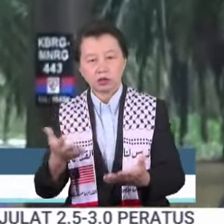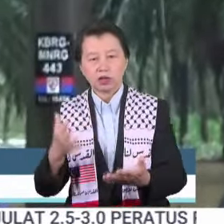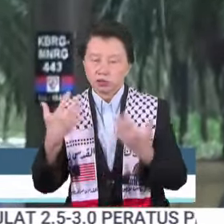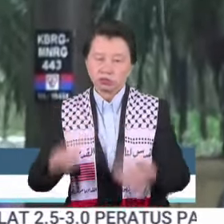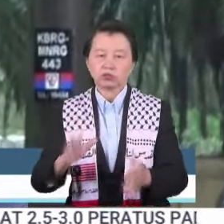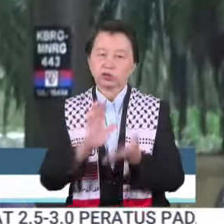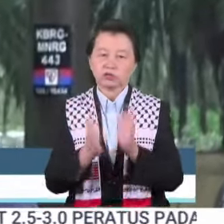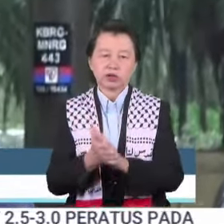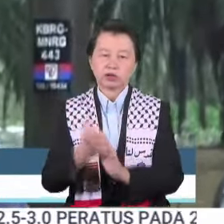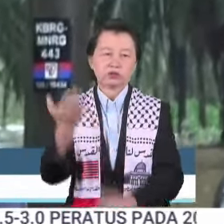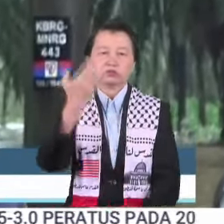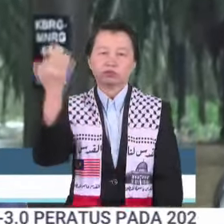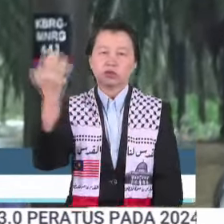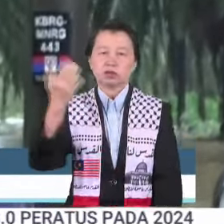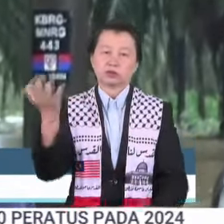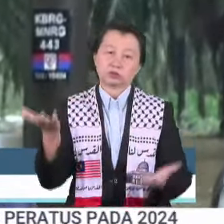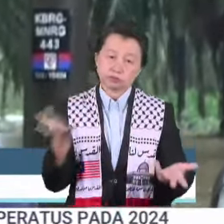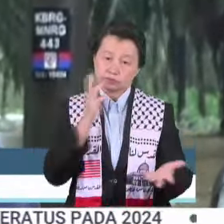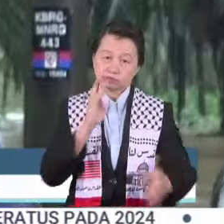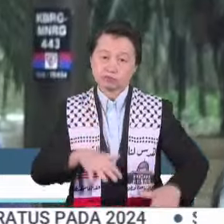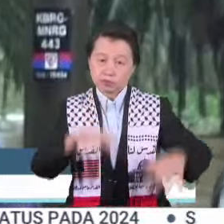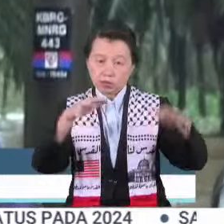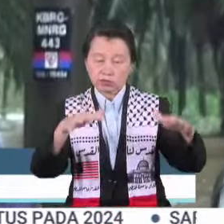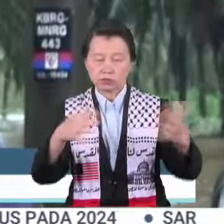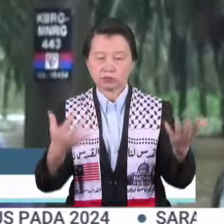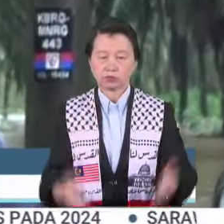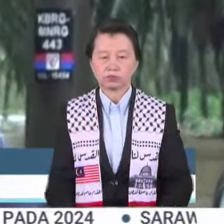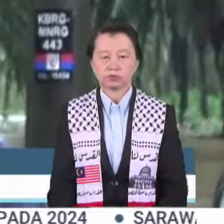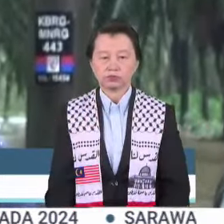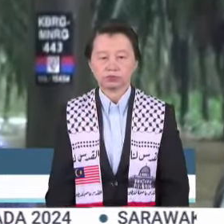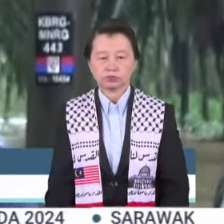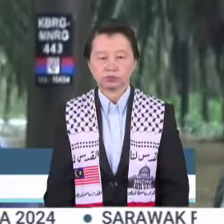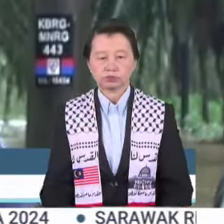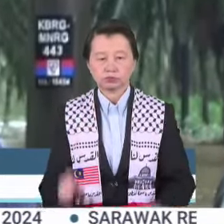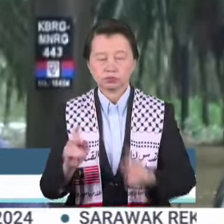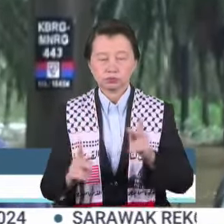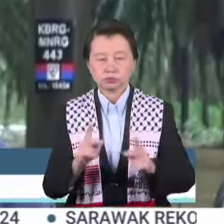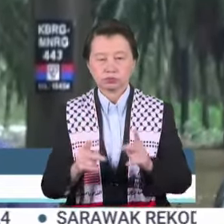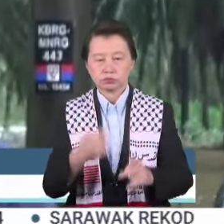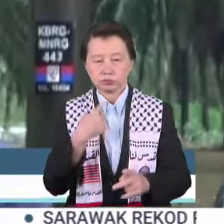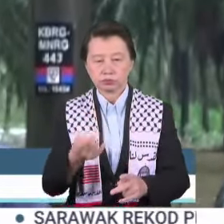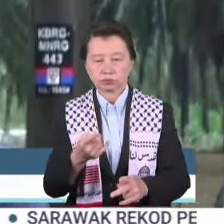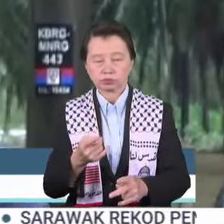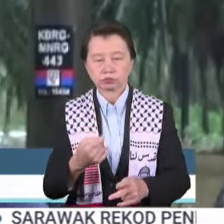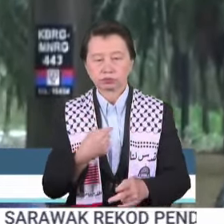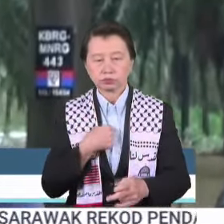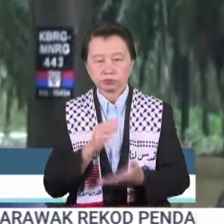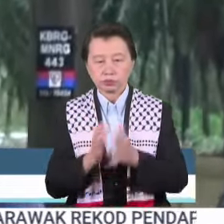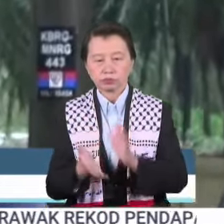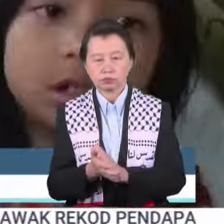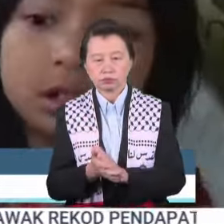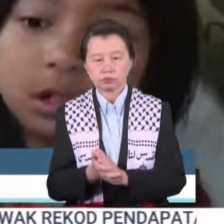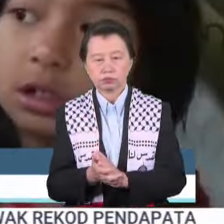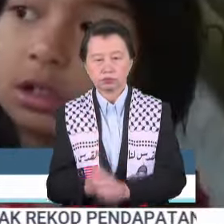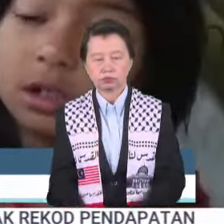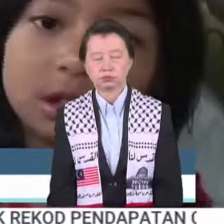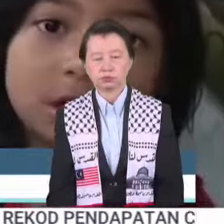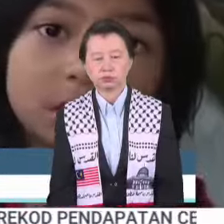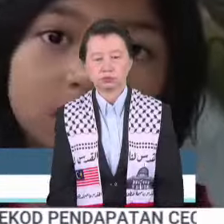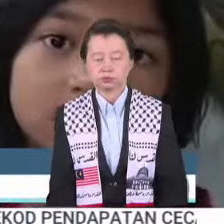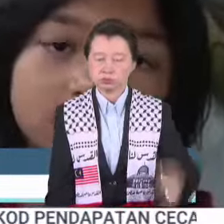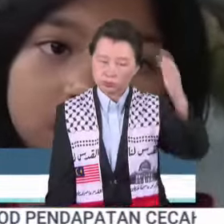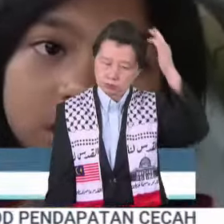perkara biasa dah tak ada tak ada suruhan orang ke benda tujadinya dengan sendiri